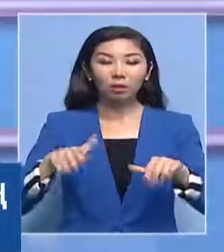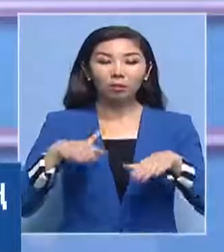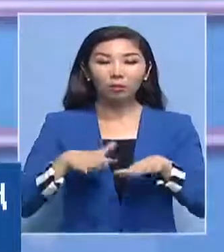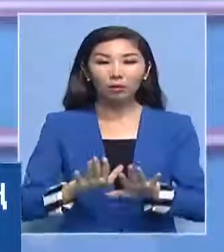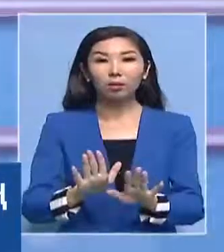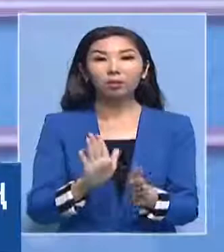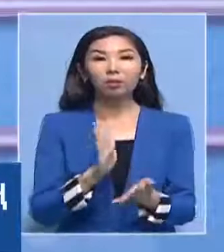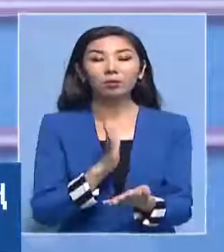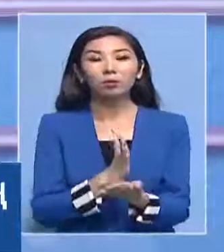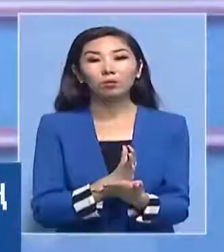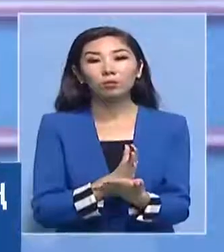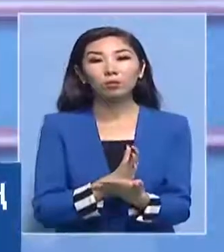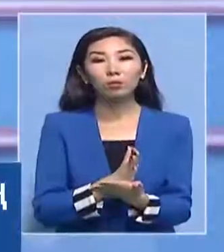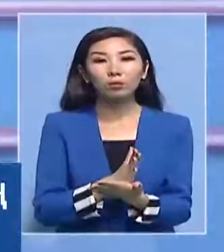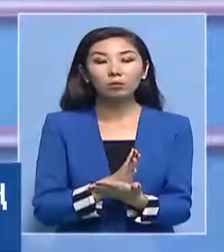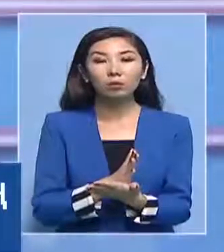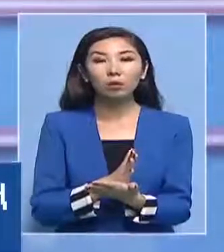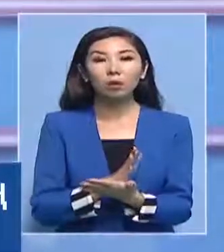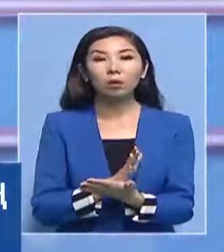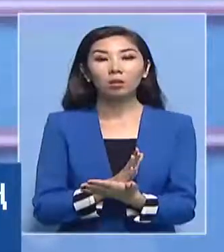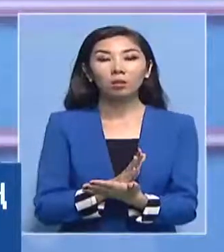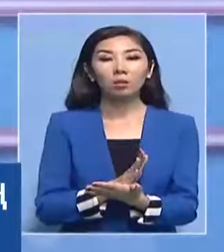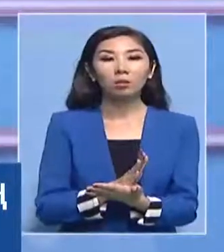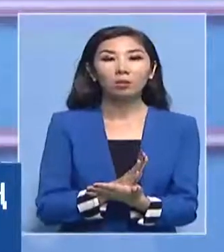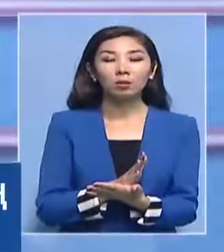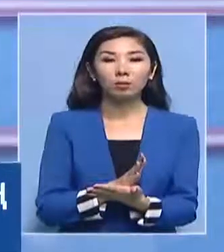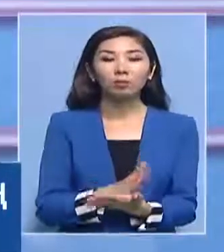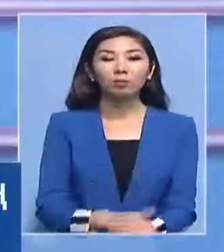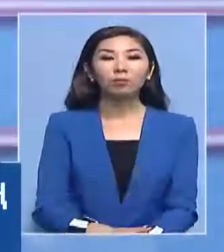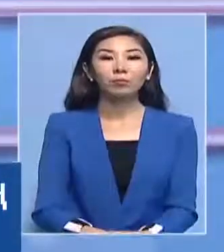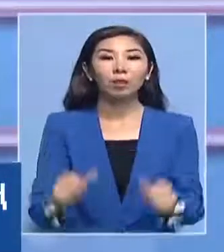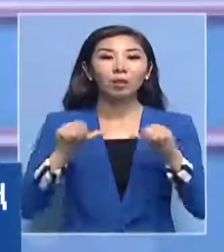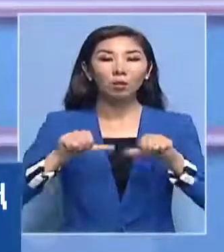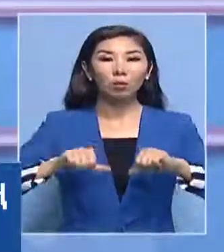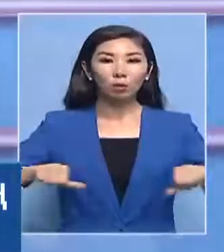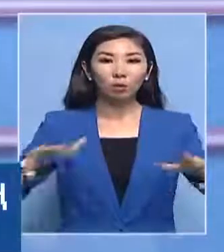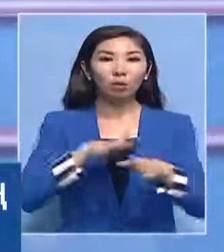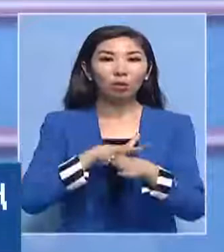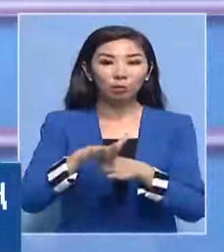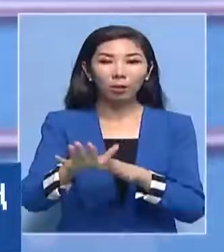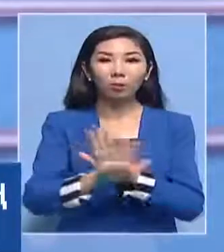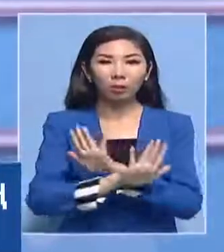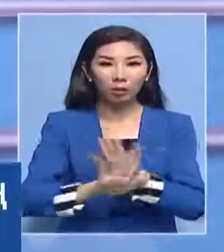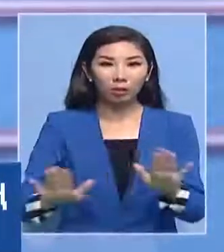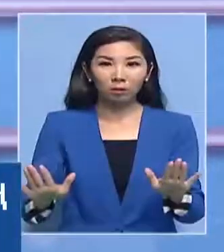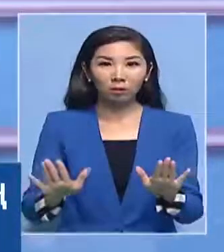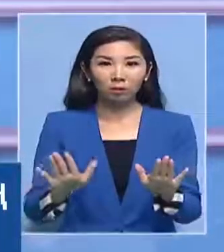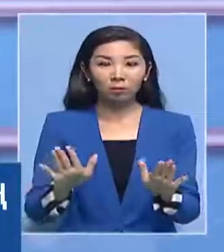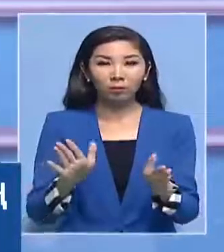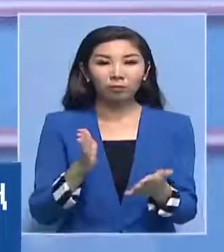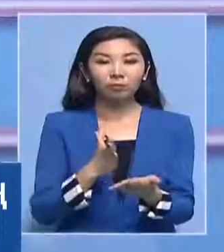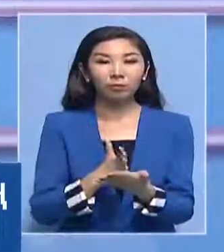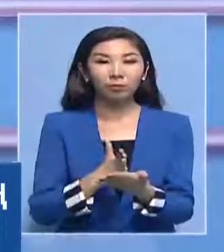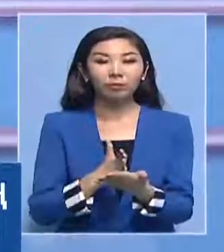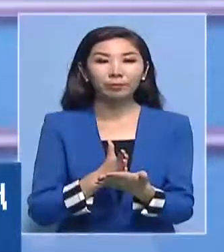береді. Содан кейін ғана барып егер ол келісім комиссиясының шешімі орындалмаған жағдайда болмаса,